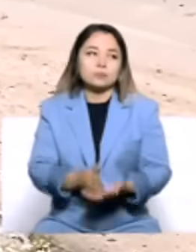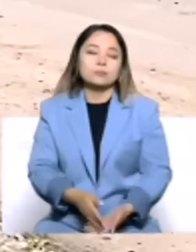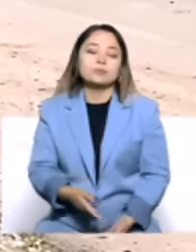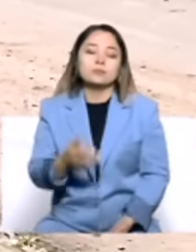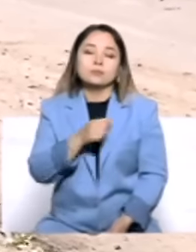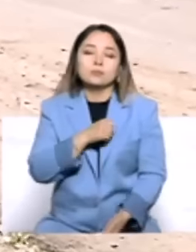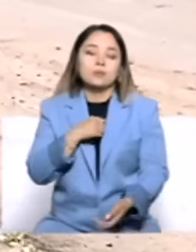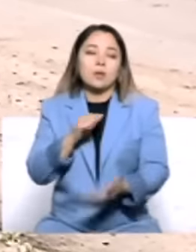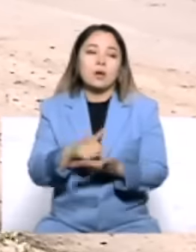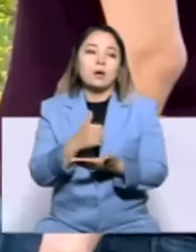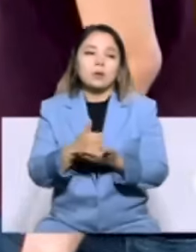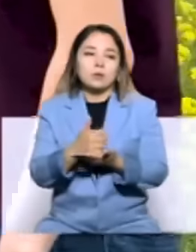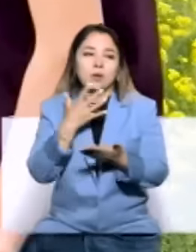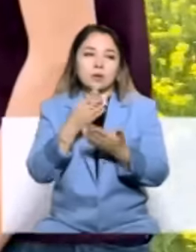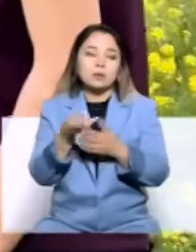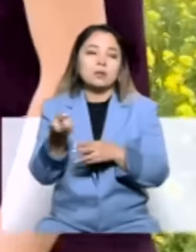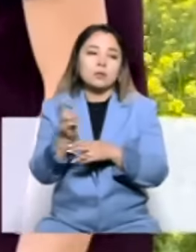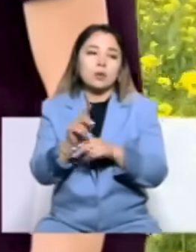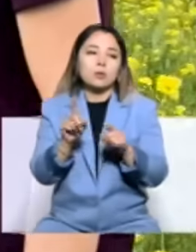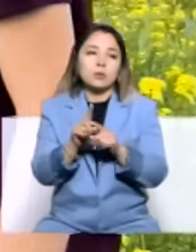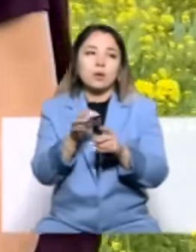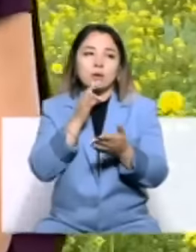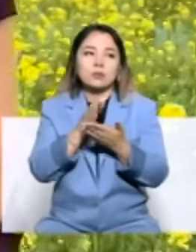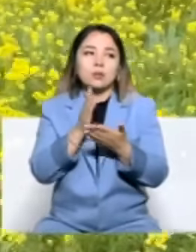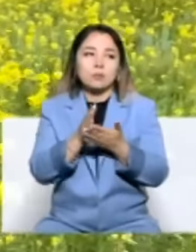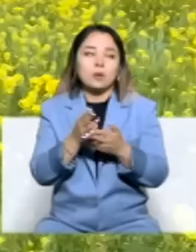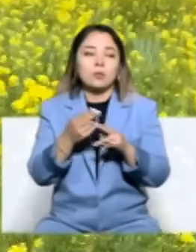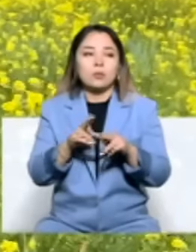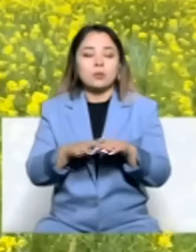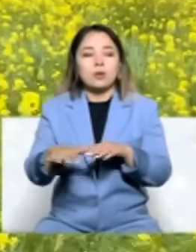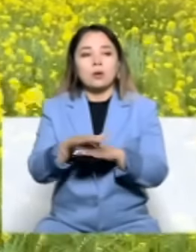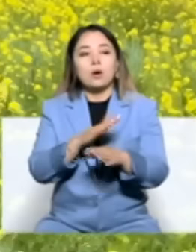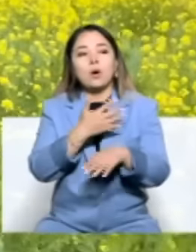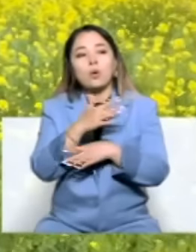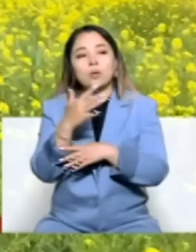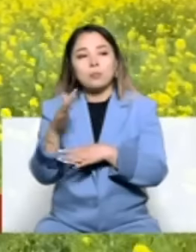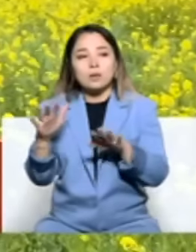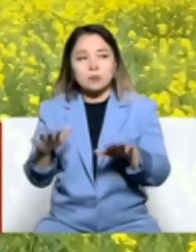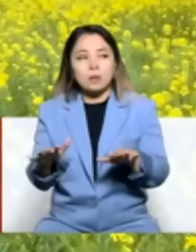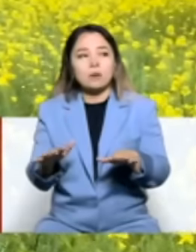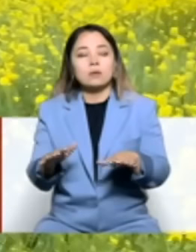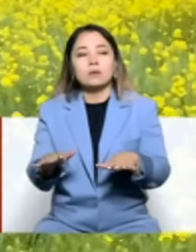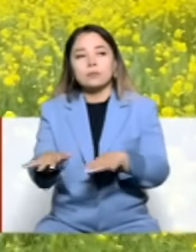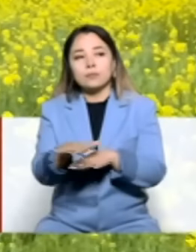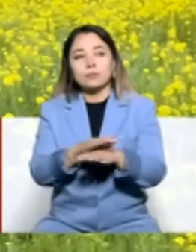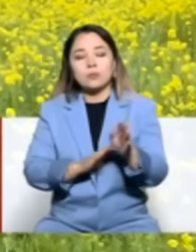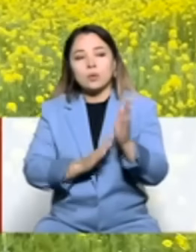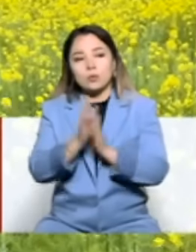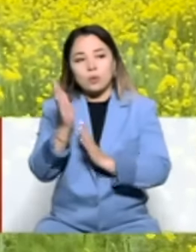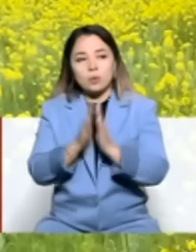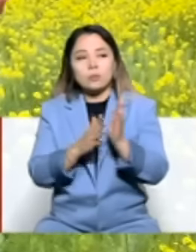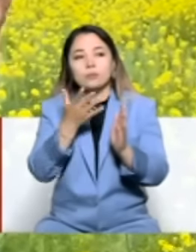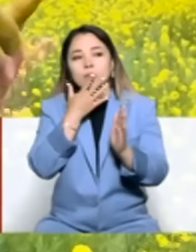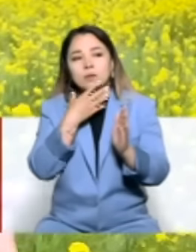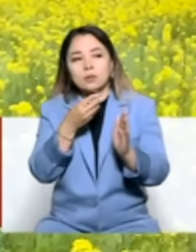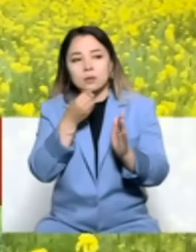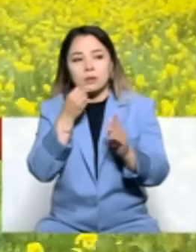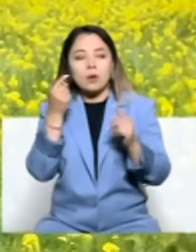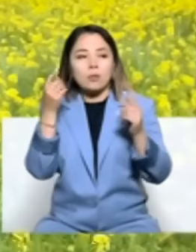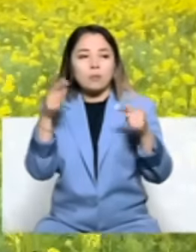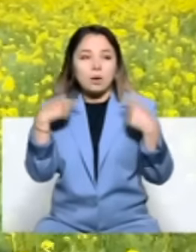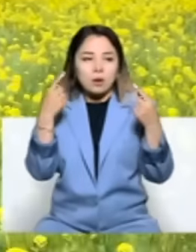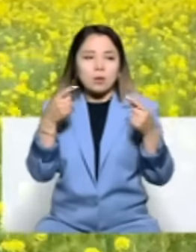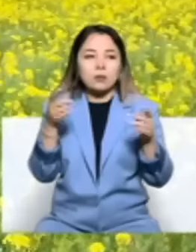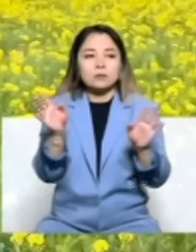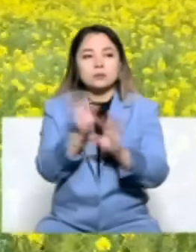деп ауыл әкімі қалды. Іргеде осындай орман, белуардан келетін шүйгін шөп, күйлі мал,